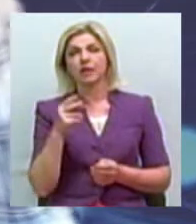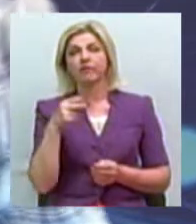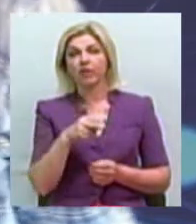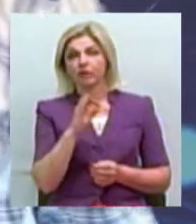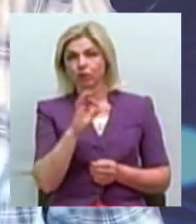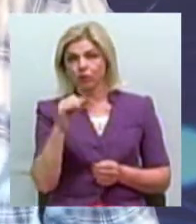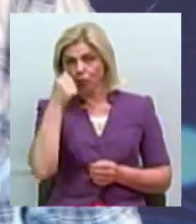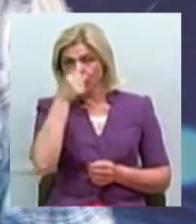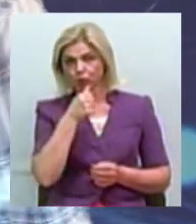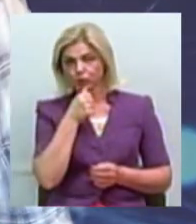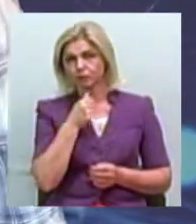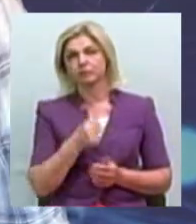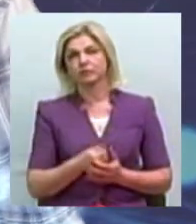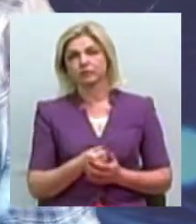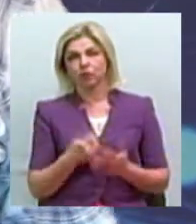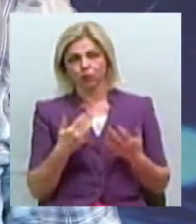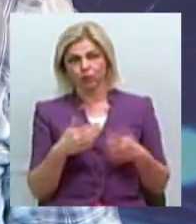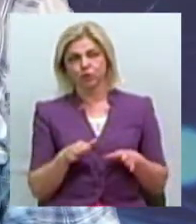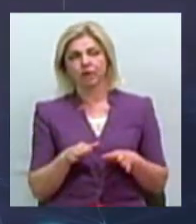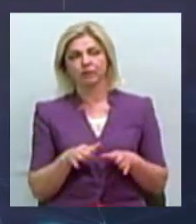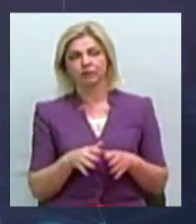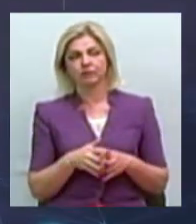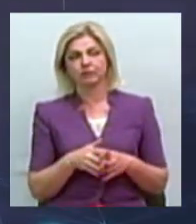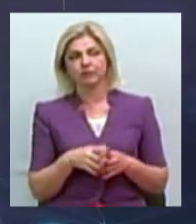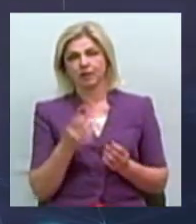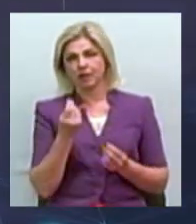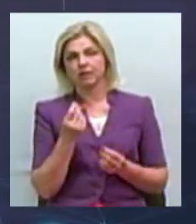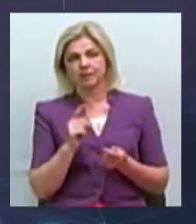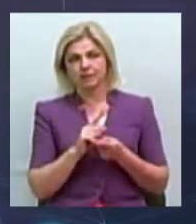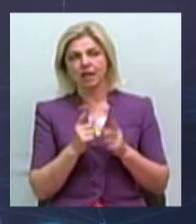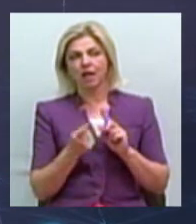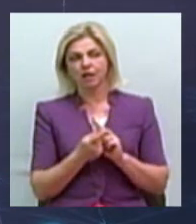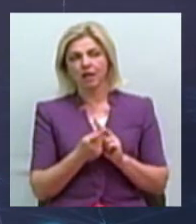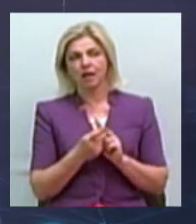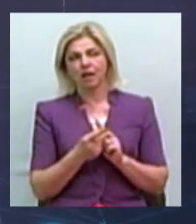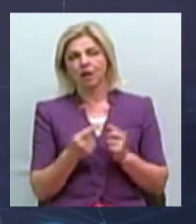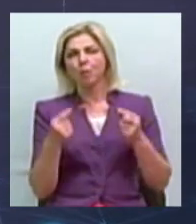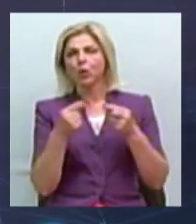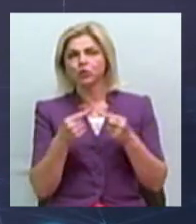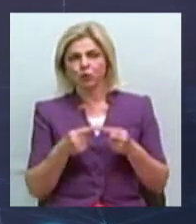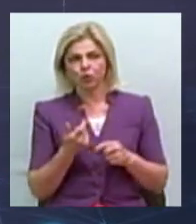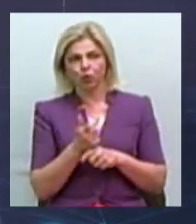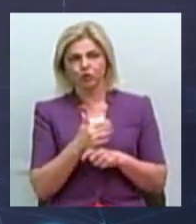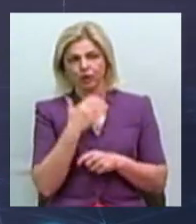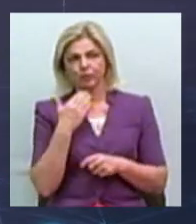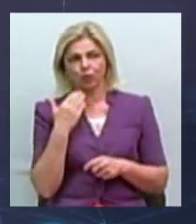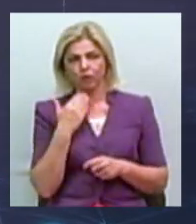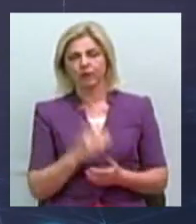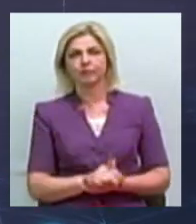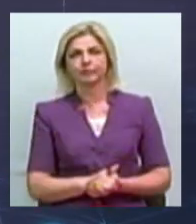уже, так сказать, несколько стало почетче очень многие